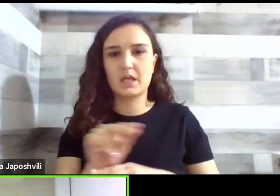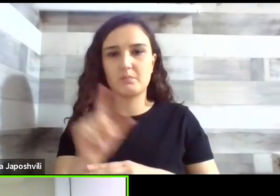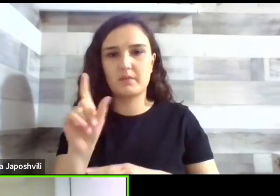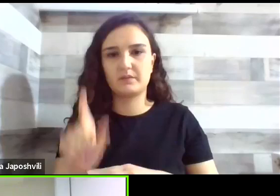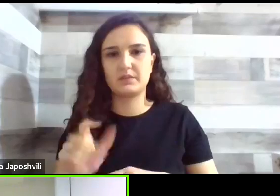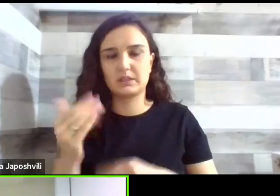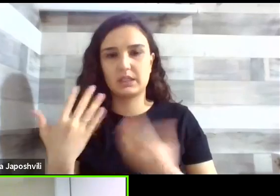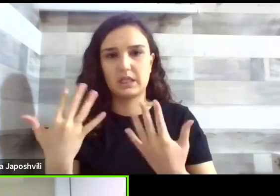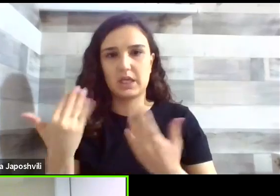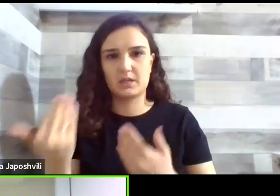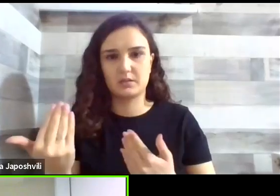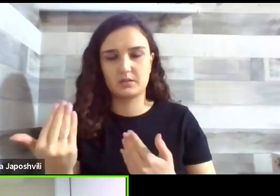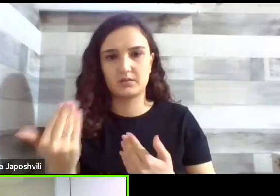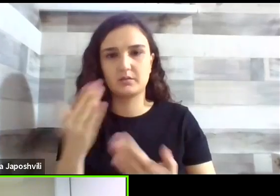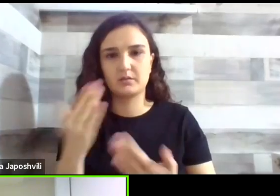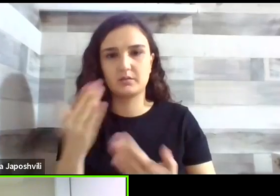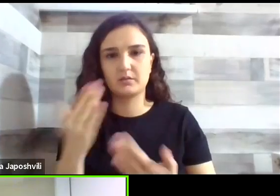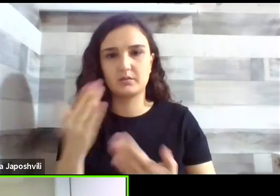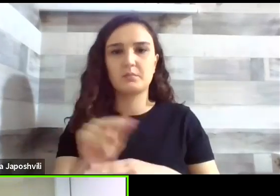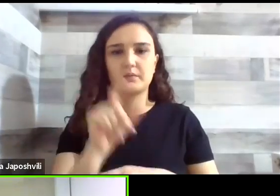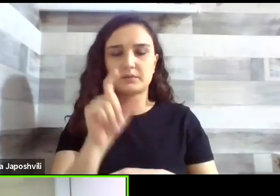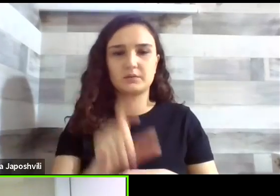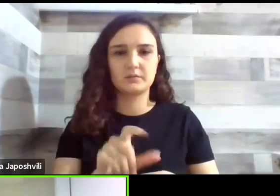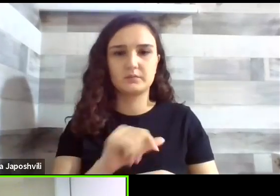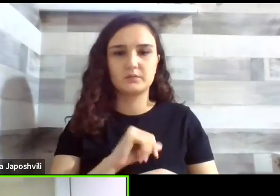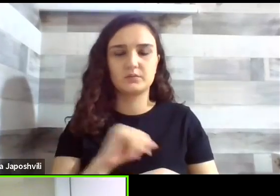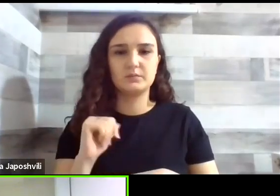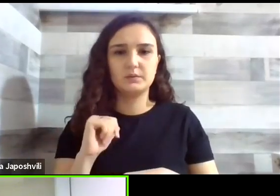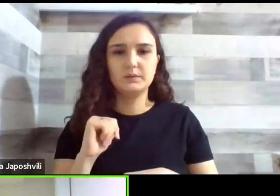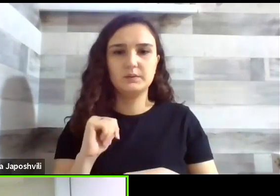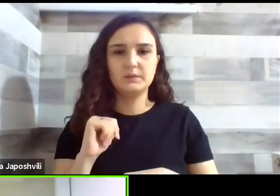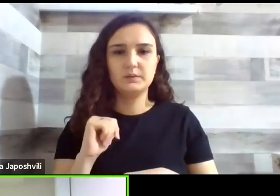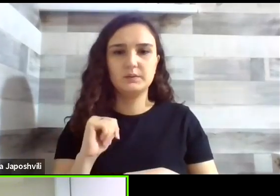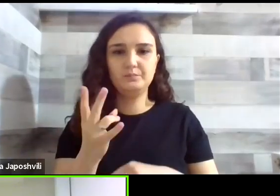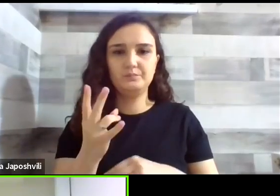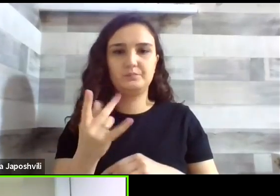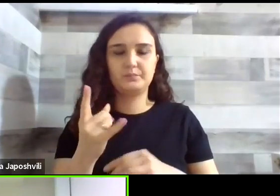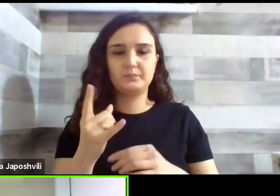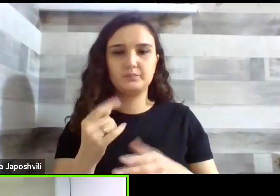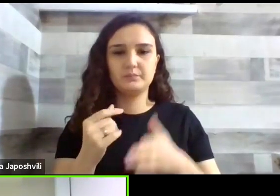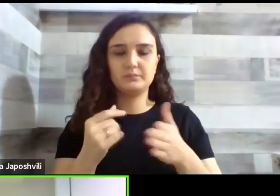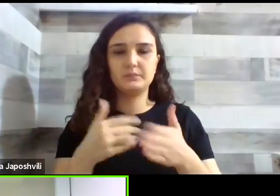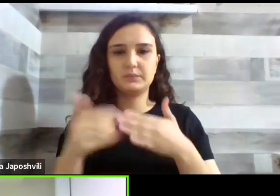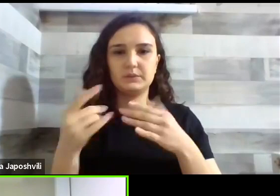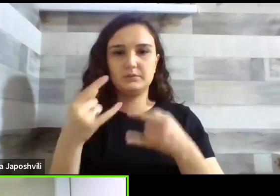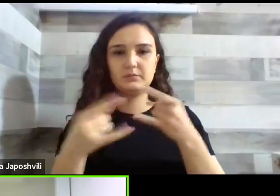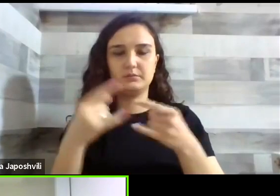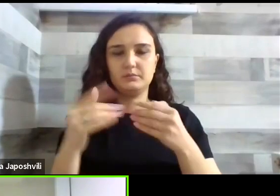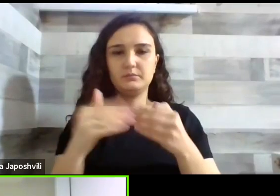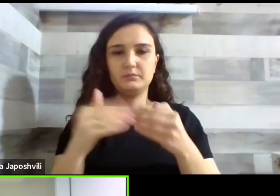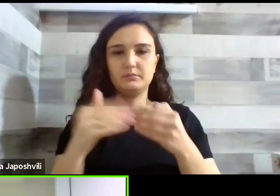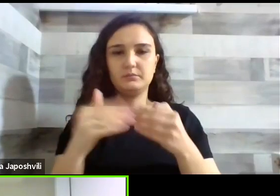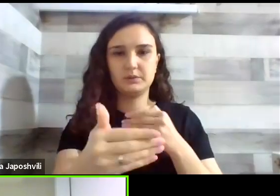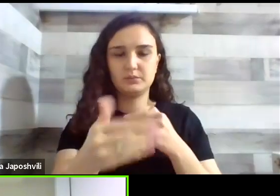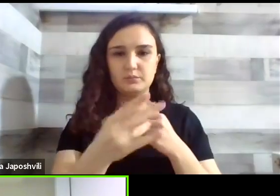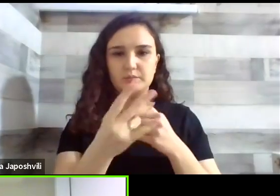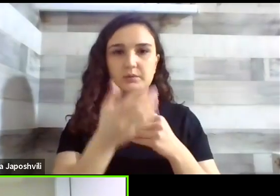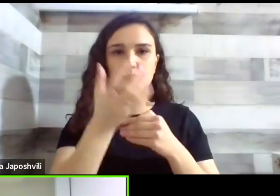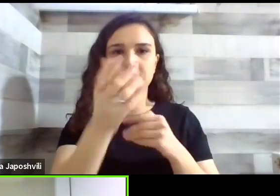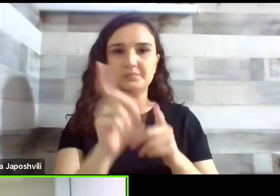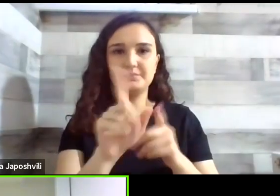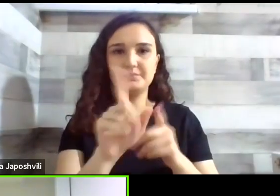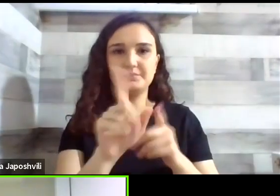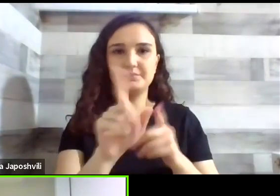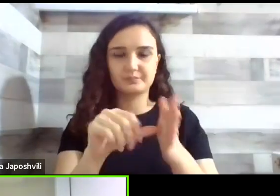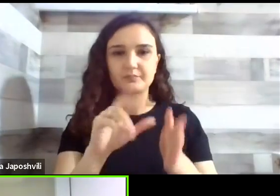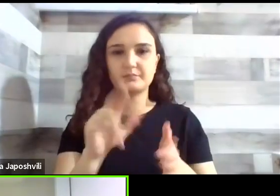ხელებს. წარმოადგენს თერაპევტს, რომელიც, ასე ვთქვათ, უნდა მიწვდეს ბავშვს ესე ეკრანის მეორე მხრიდან, ხო? ანუ